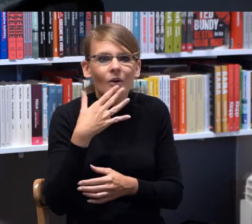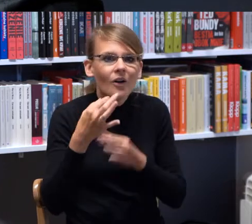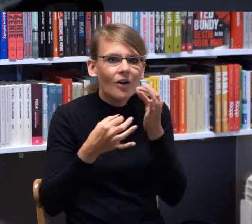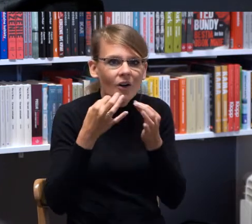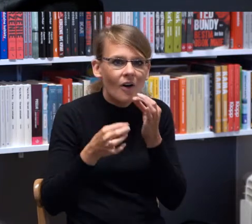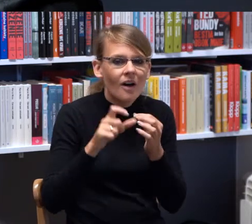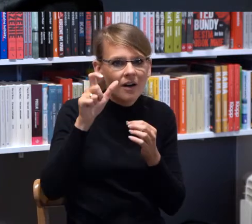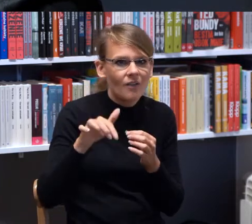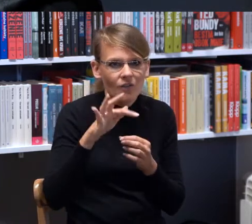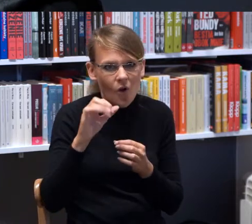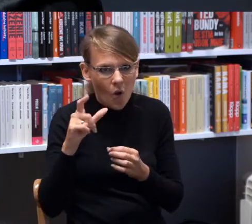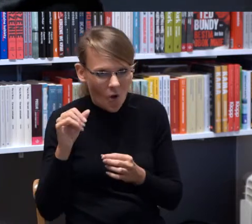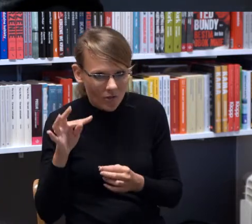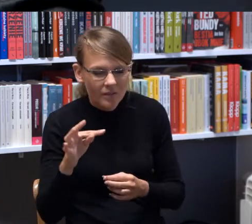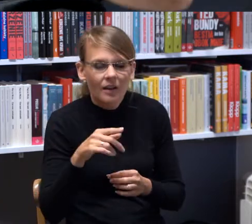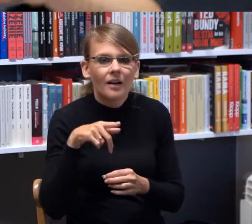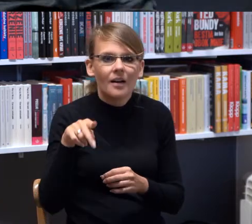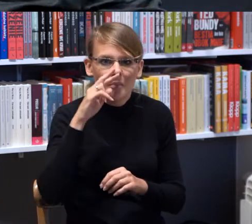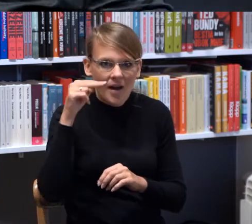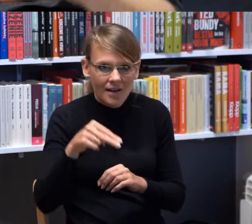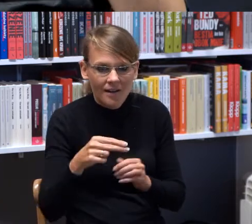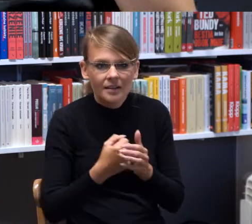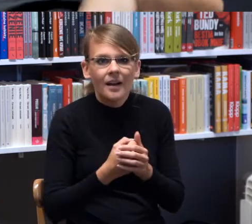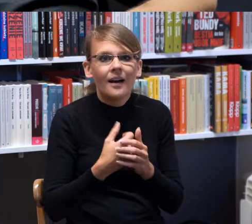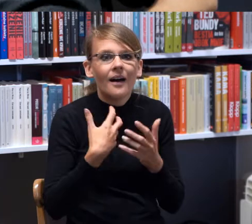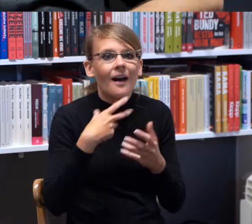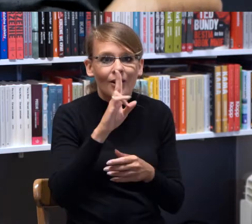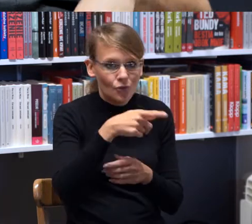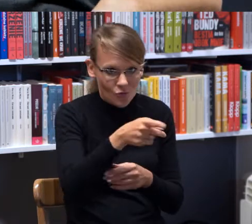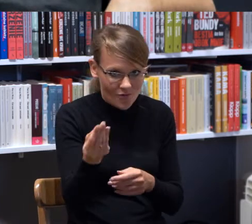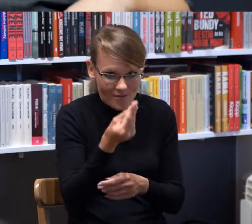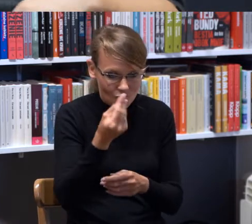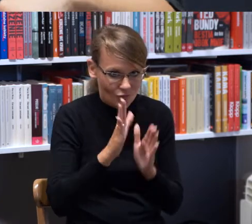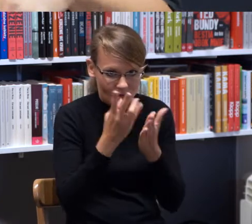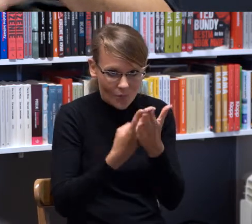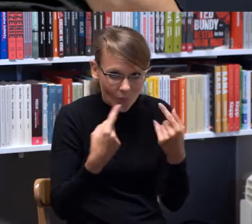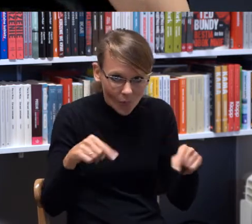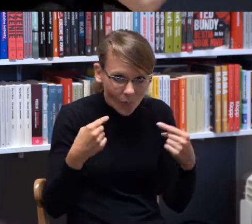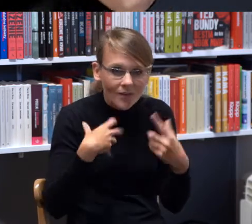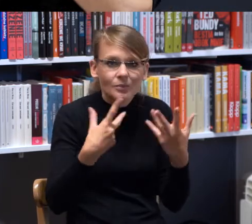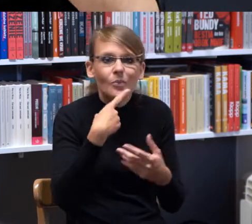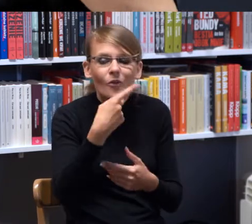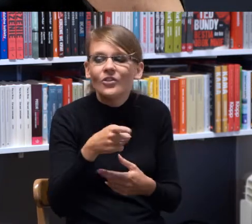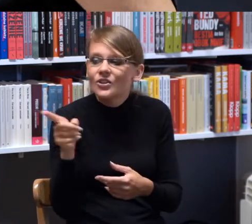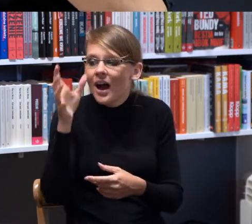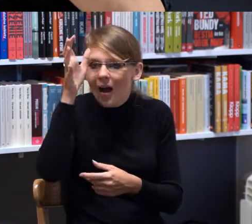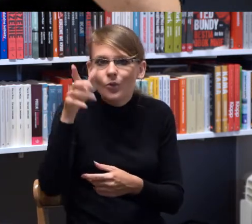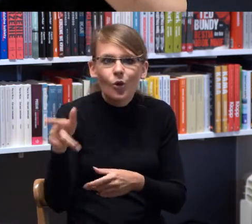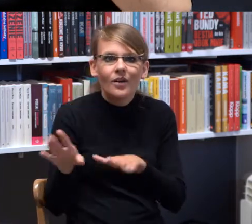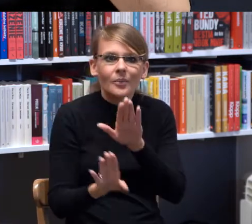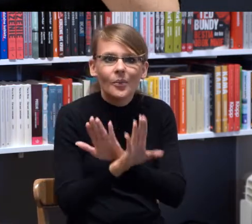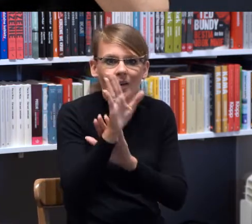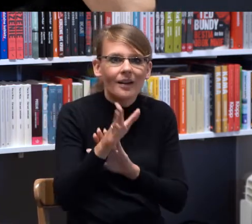Foucaultowskich paradygmatach dyskursywnych. Chciałem zasygnalizować dla tych z Państwa, którzy książki jeszcze nie czytali, że autorka nam tutaj